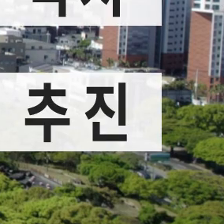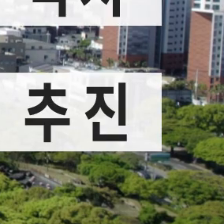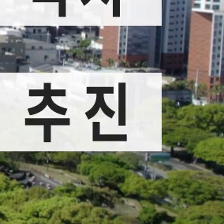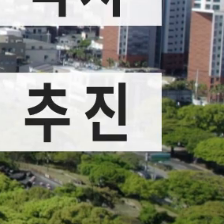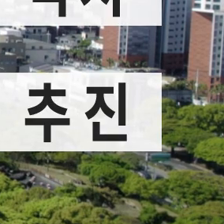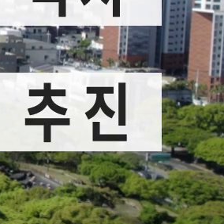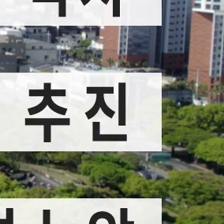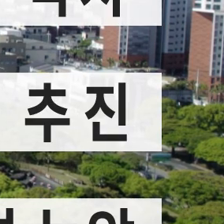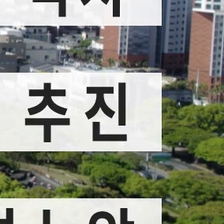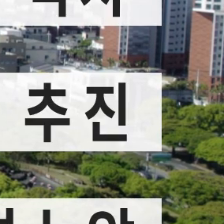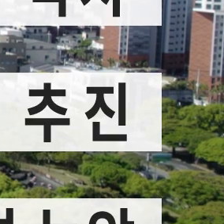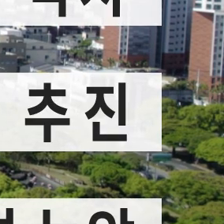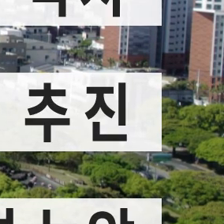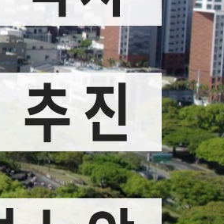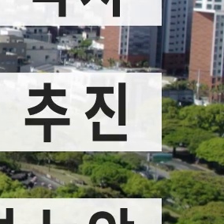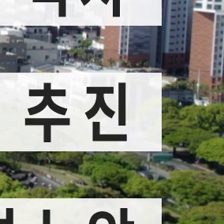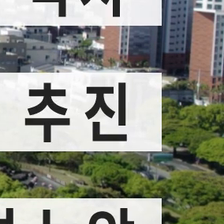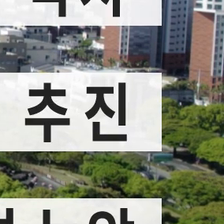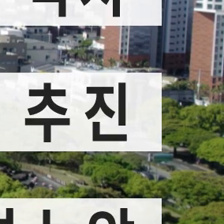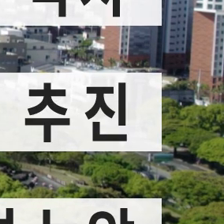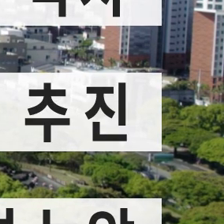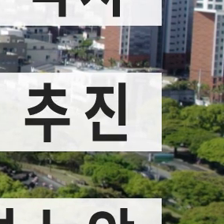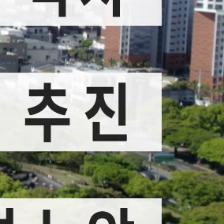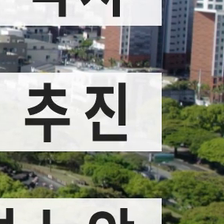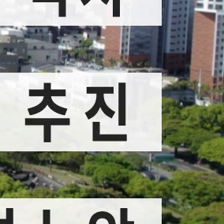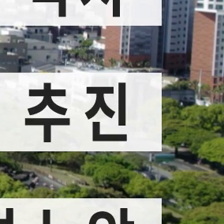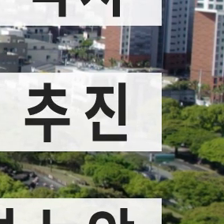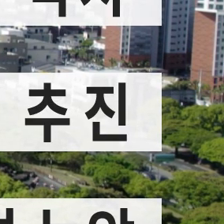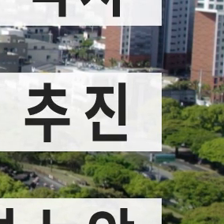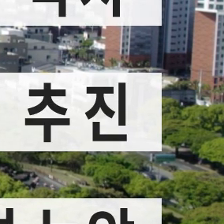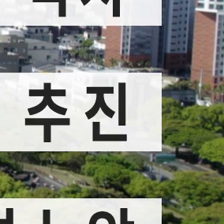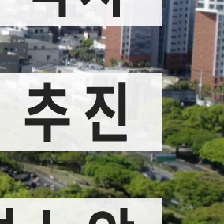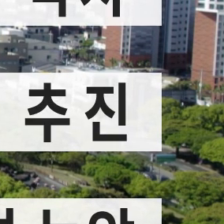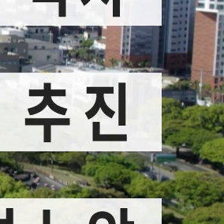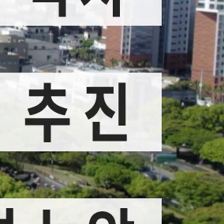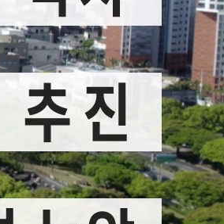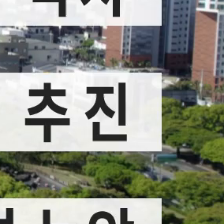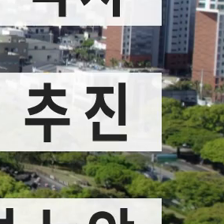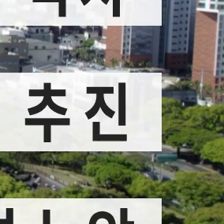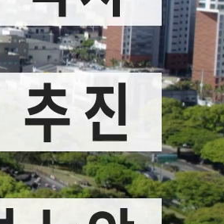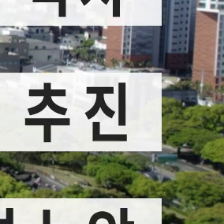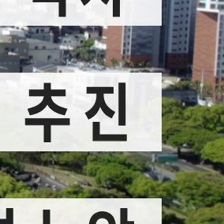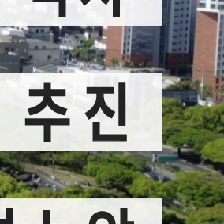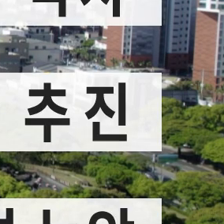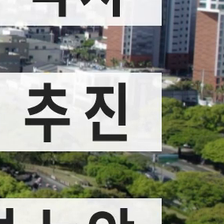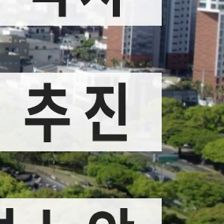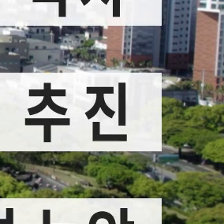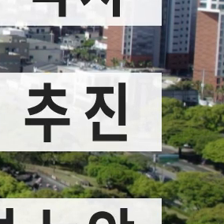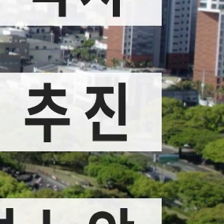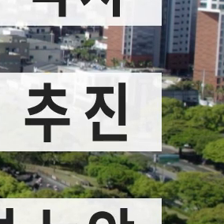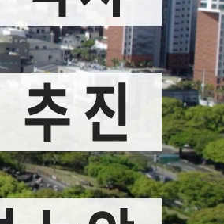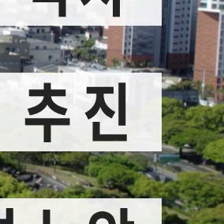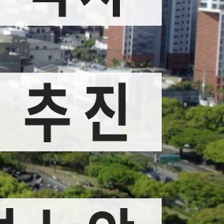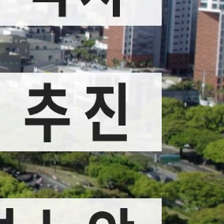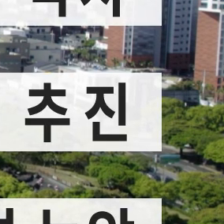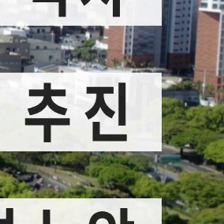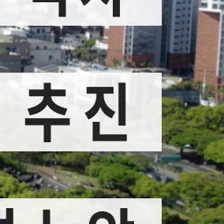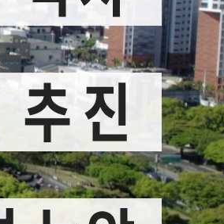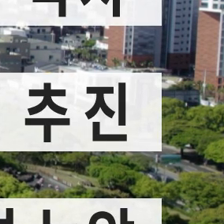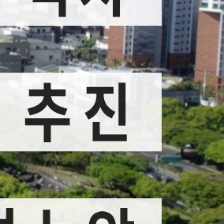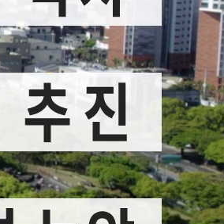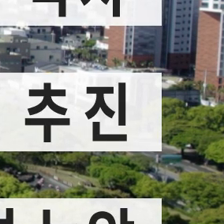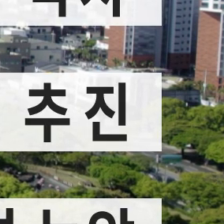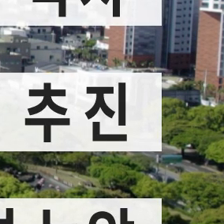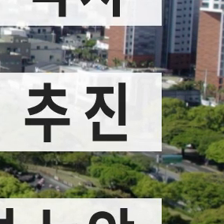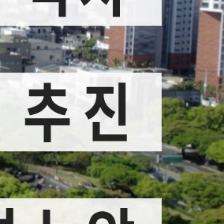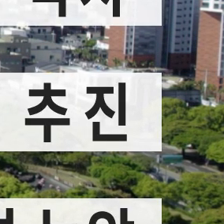추진합니다. 제주 4.3 평화공원의 마지막 단계 사업에 착수하며 대한민국 평화와 인권의